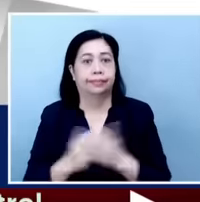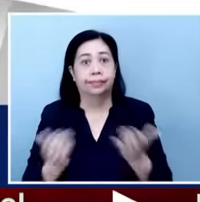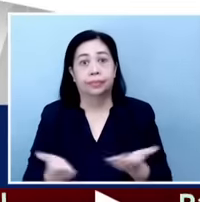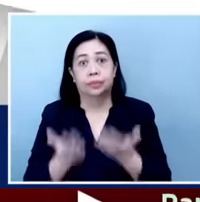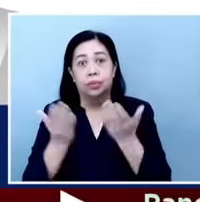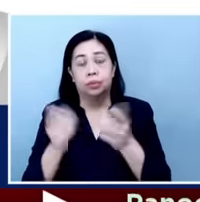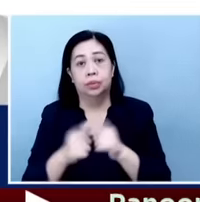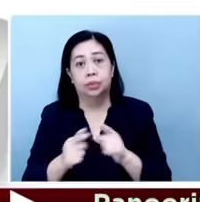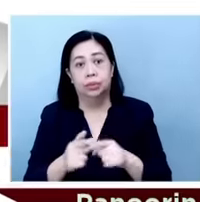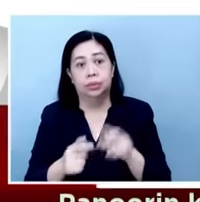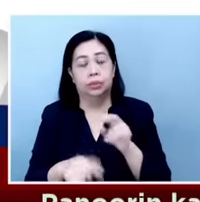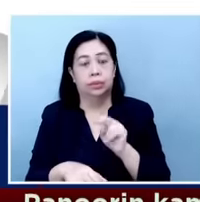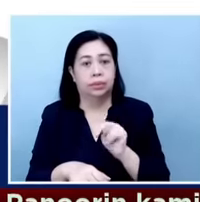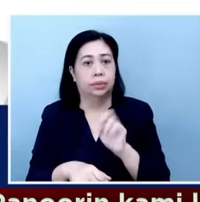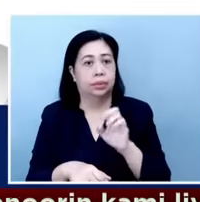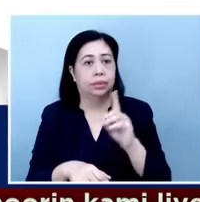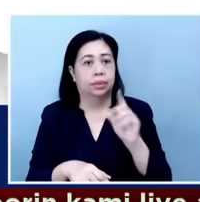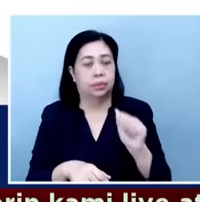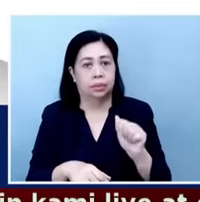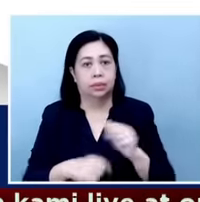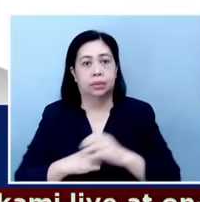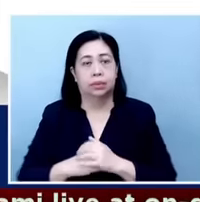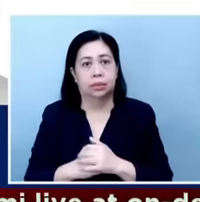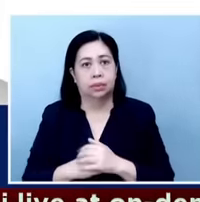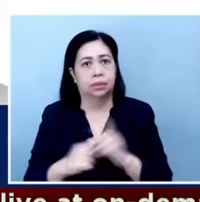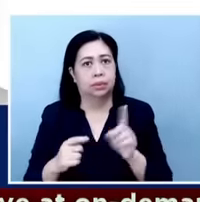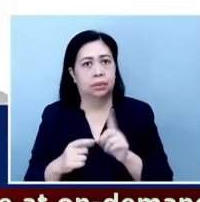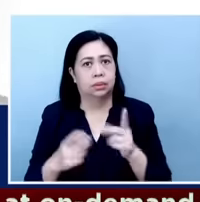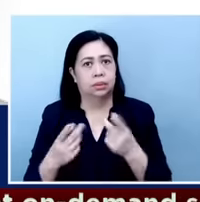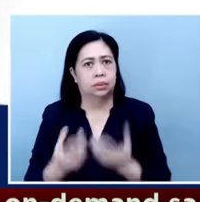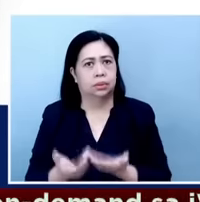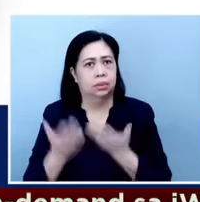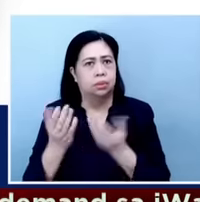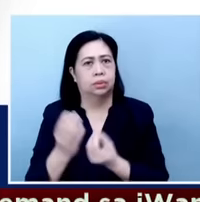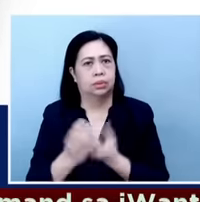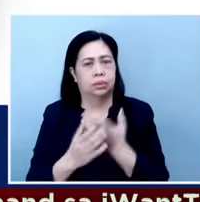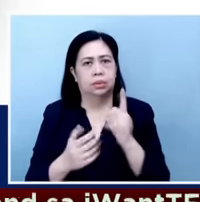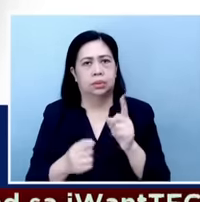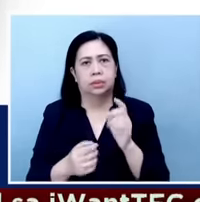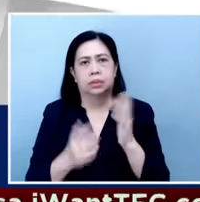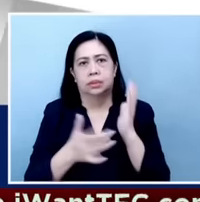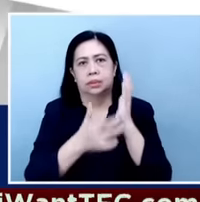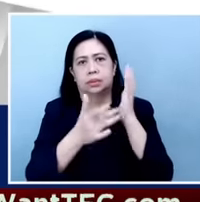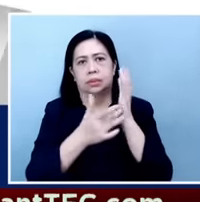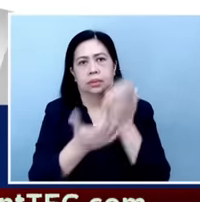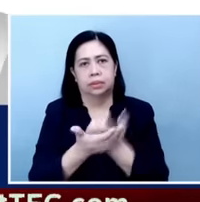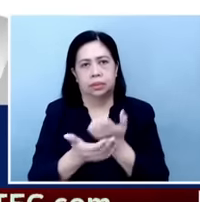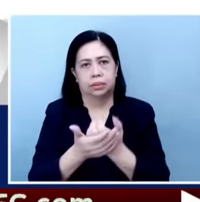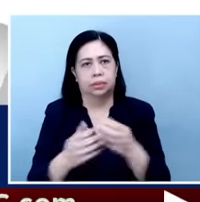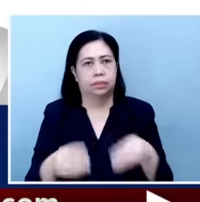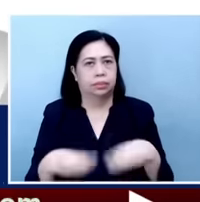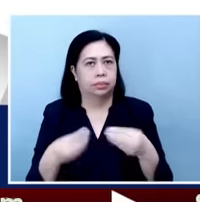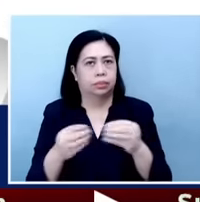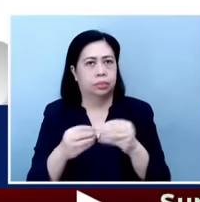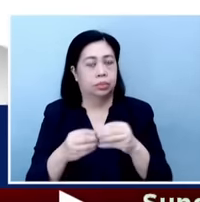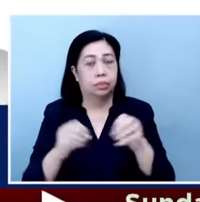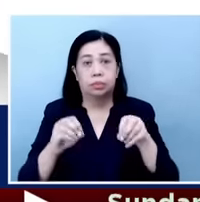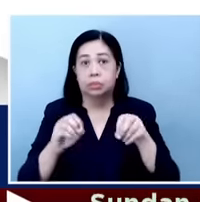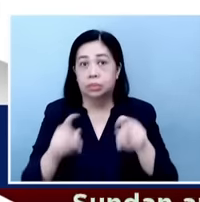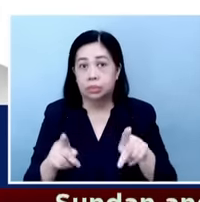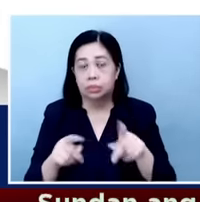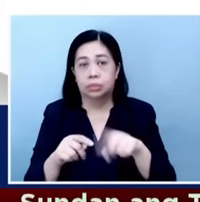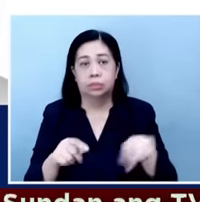ng National Economic and Development Authority ang pagpapalawak ng digital economy para bigyan ng mas maraming oportunidad